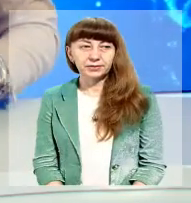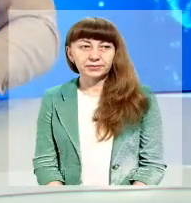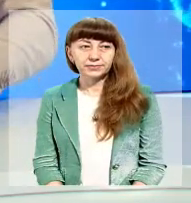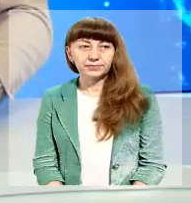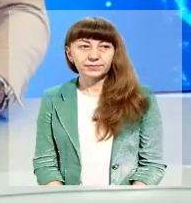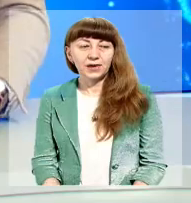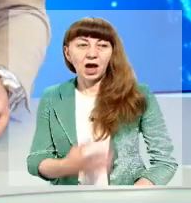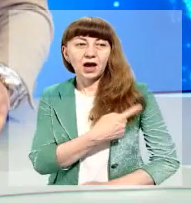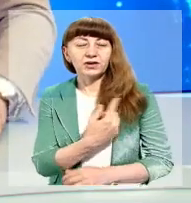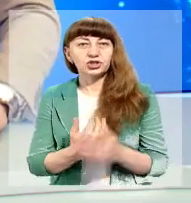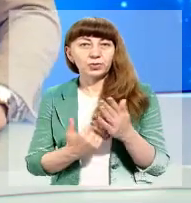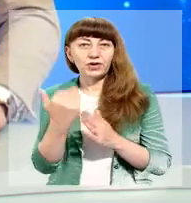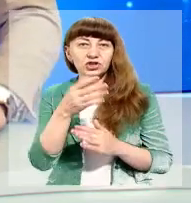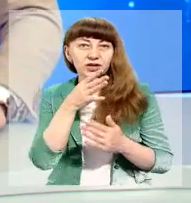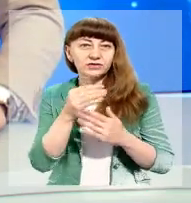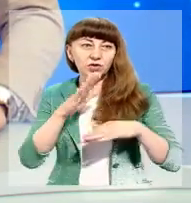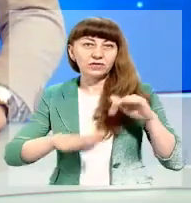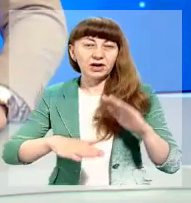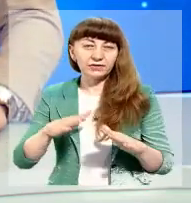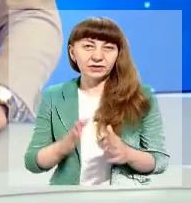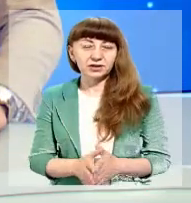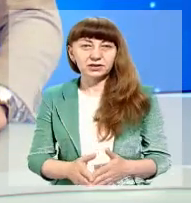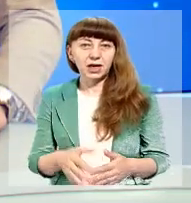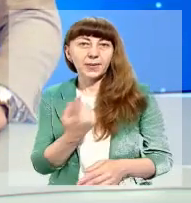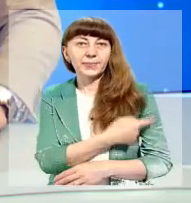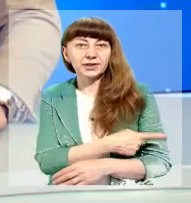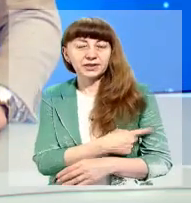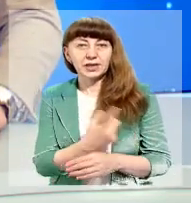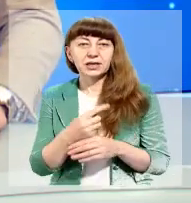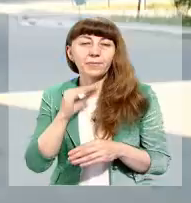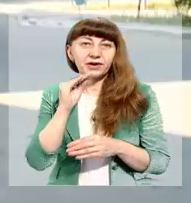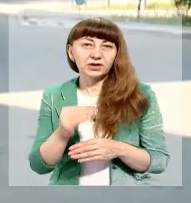Былайша айтқанда дәрігерлік өмір бойы оқитын мамандық саналады.